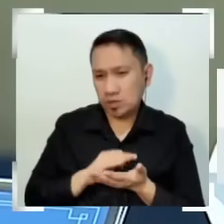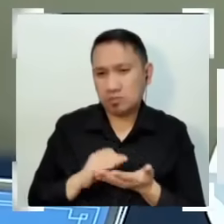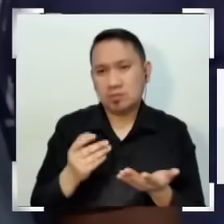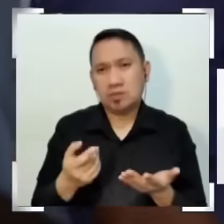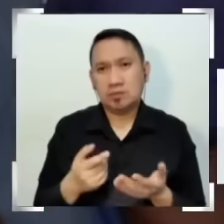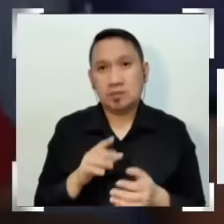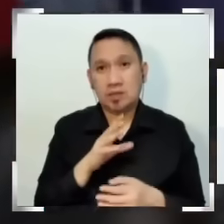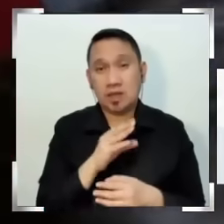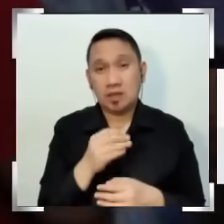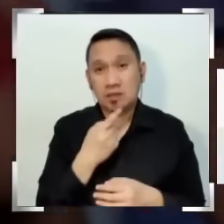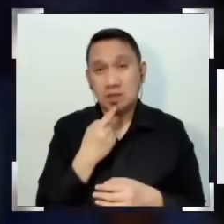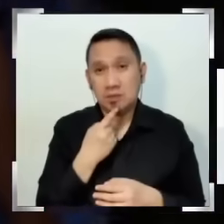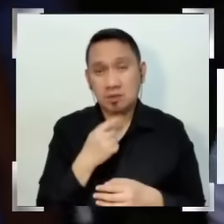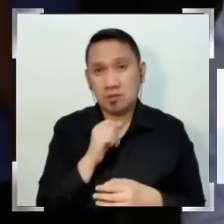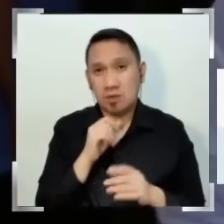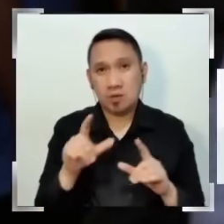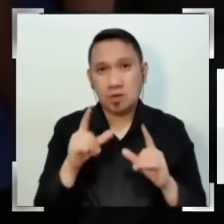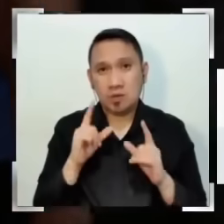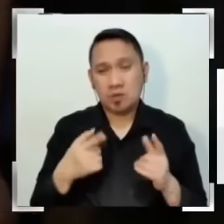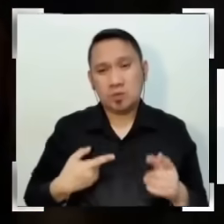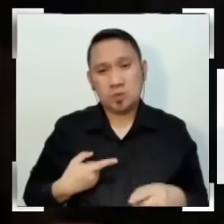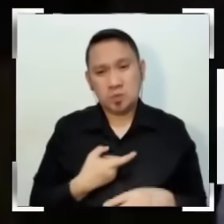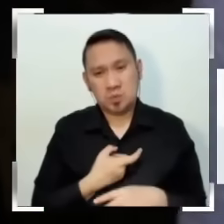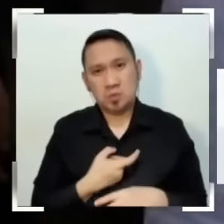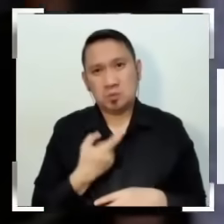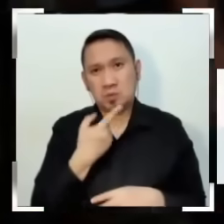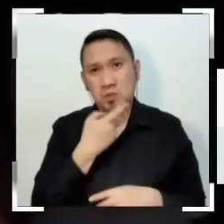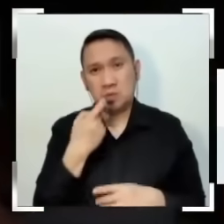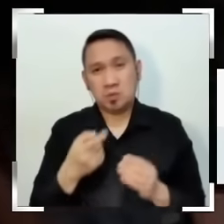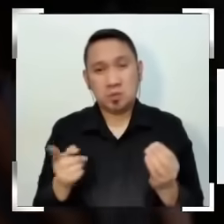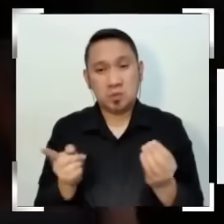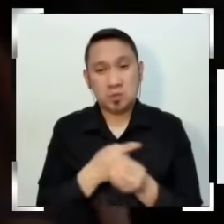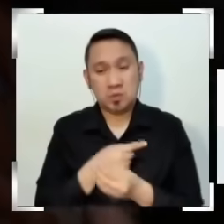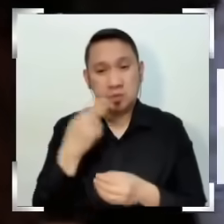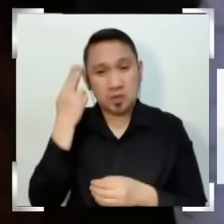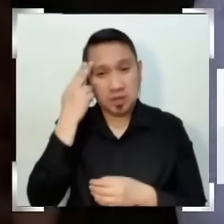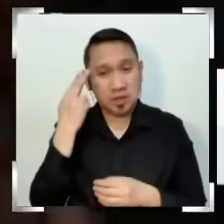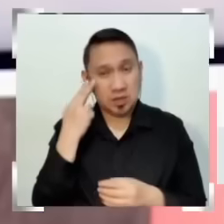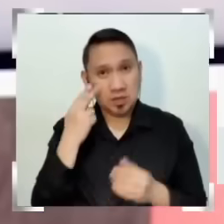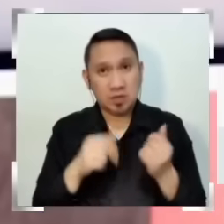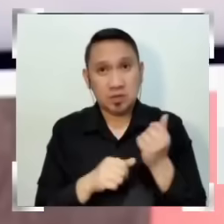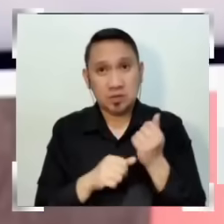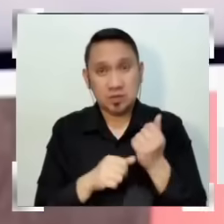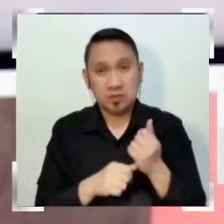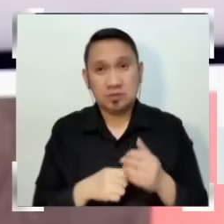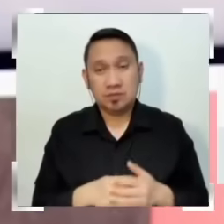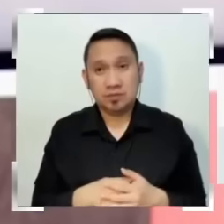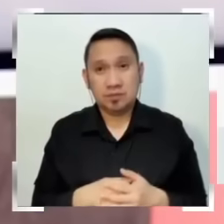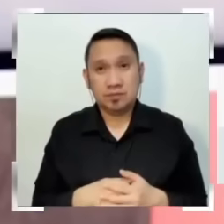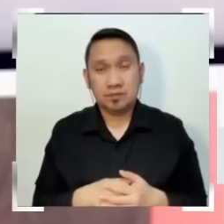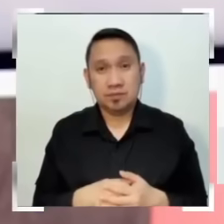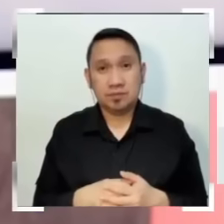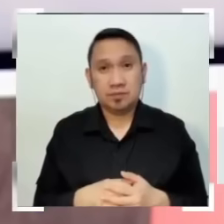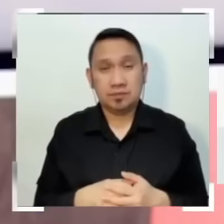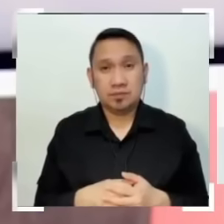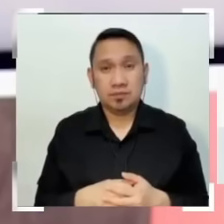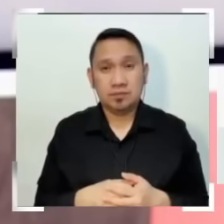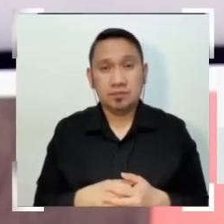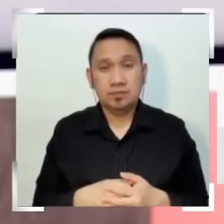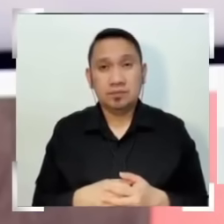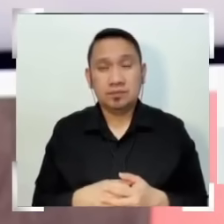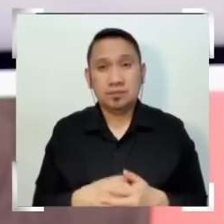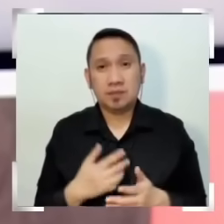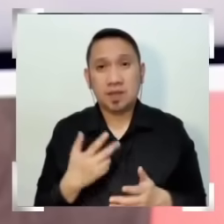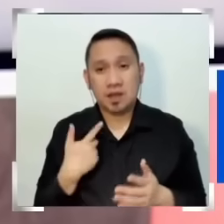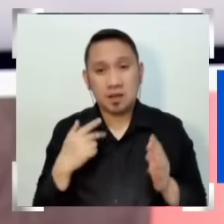aligasyon. Masama lang daw ang loob ni Tumbado nang tanggalin siya bilang Head Executive Assistant ni Guadis. Nagkaroon lang ho ng problema nung